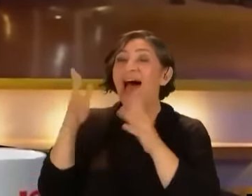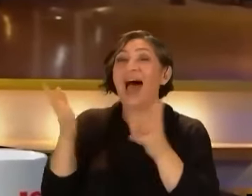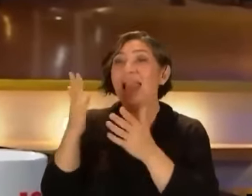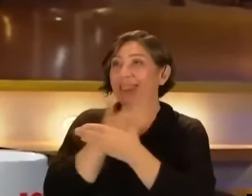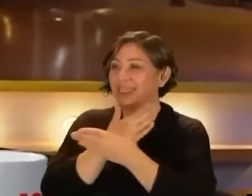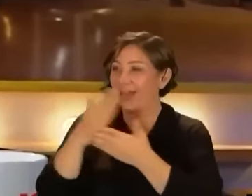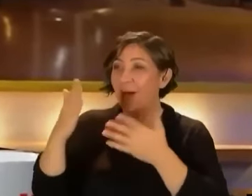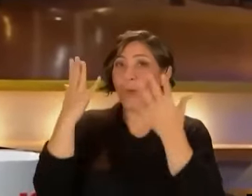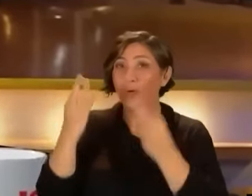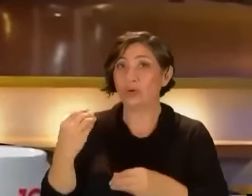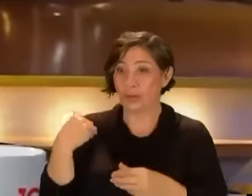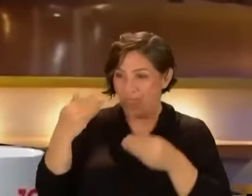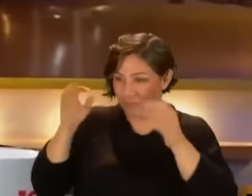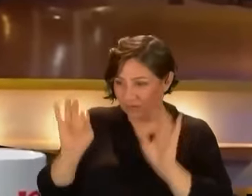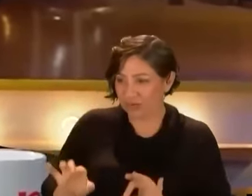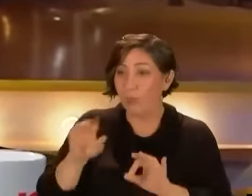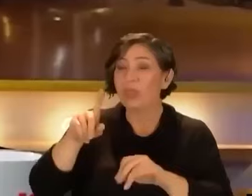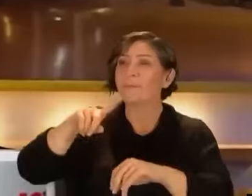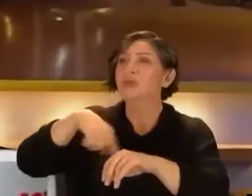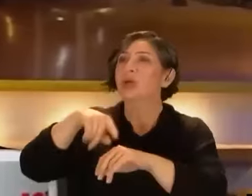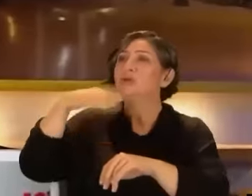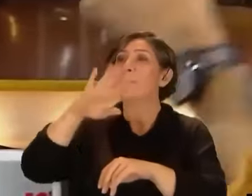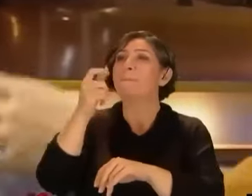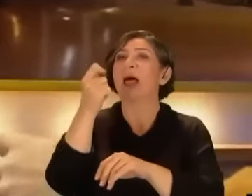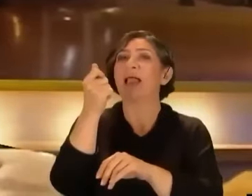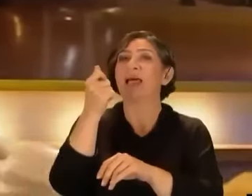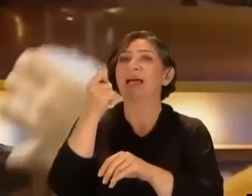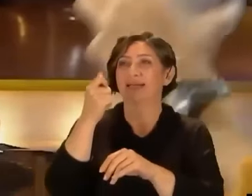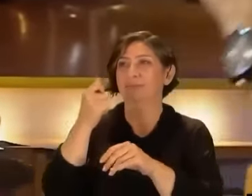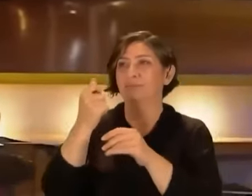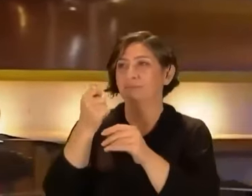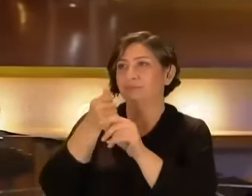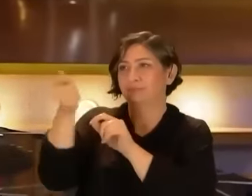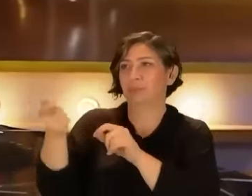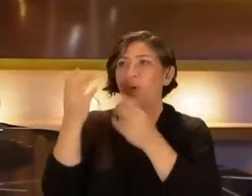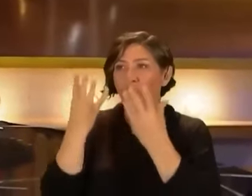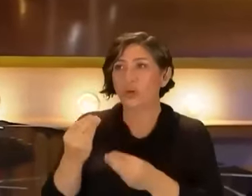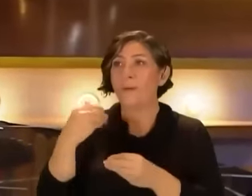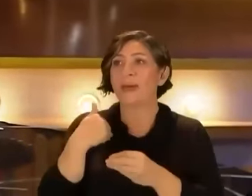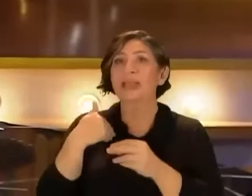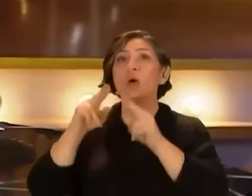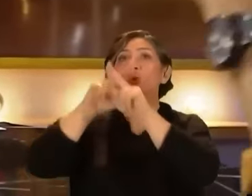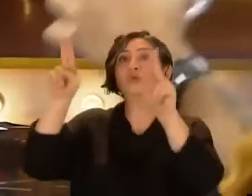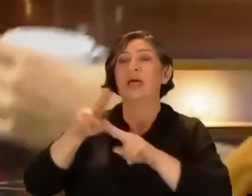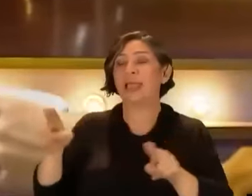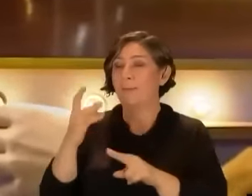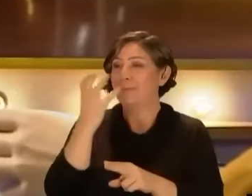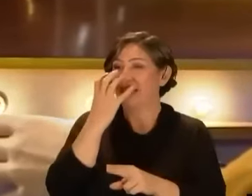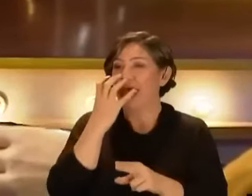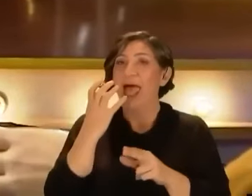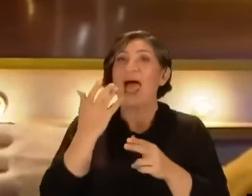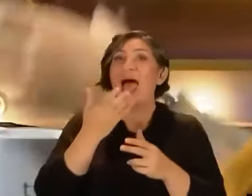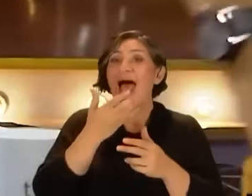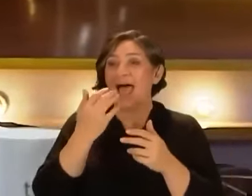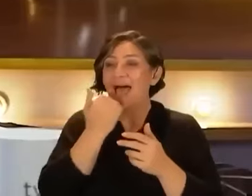hala devam ettiği dönemde geldim ama onlar bir süre sonra artık paralı kanala yani dekoderli kanala kaymıştı. Ben de ulusal kanallara beklenen